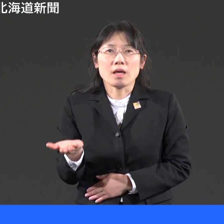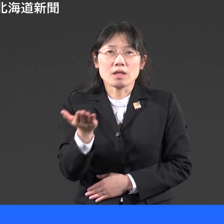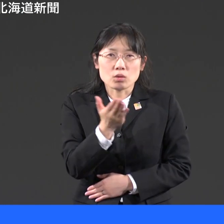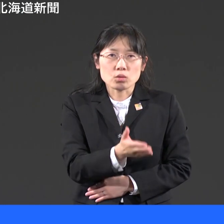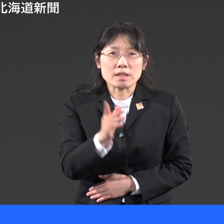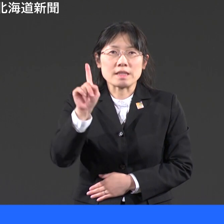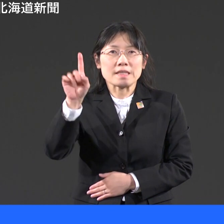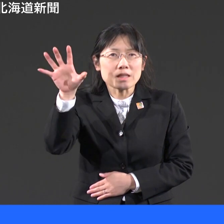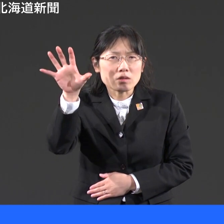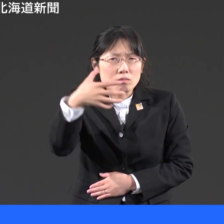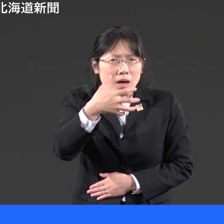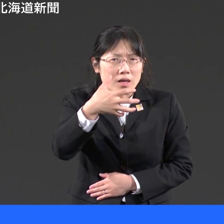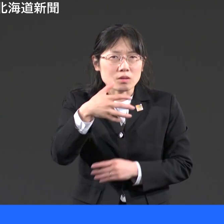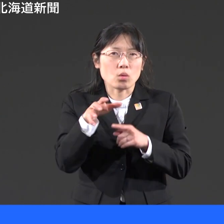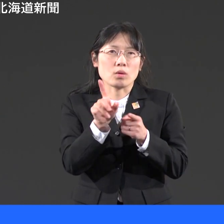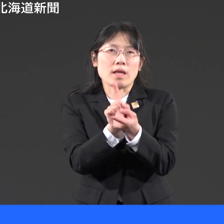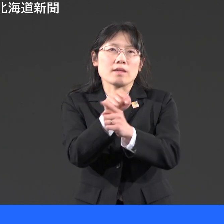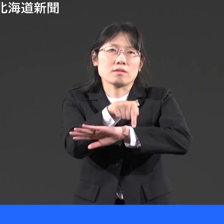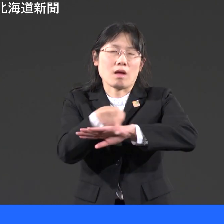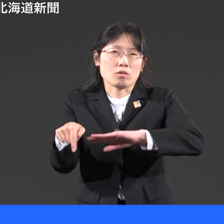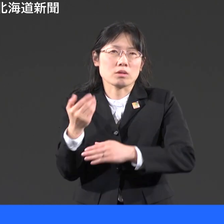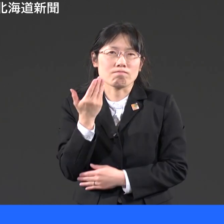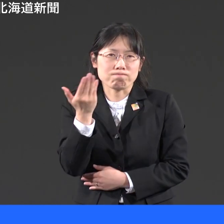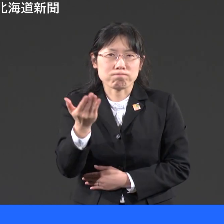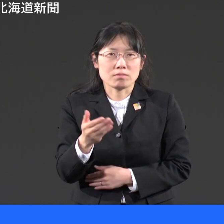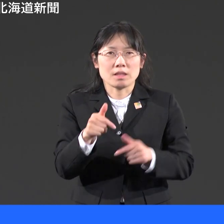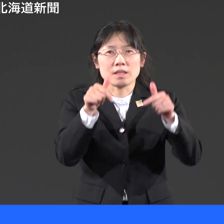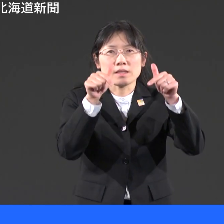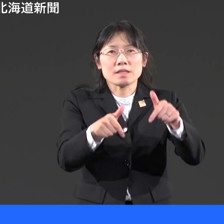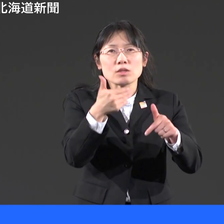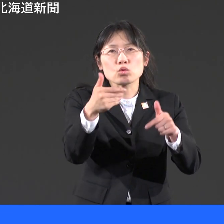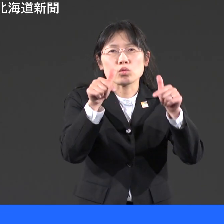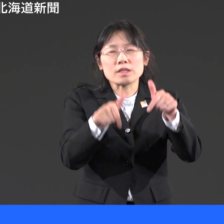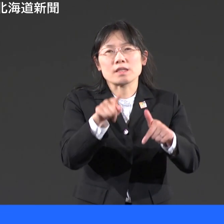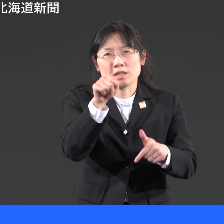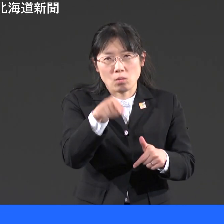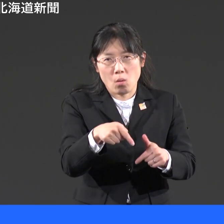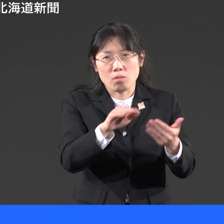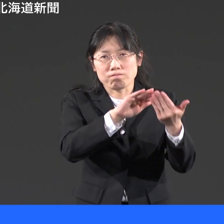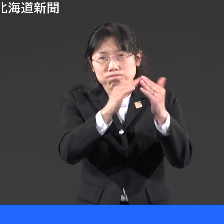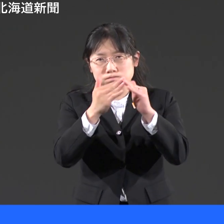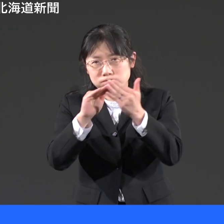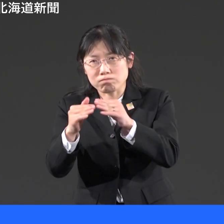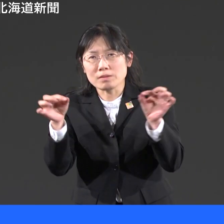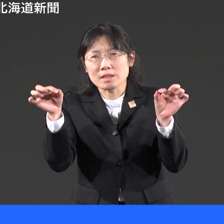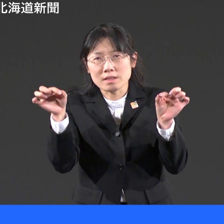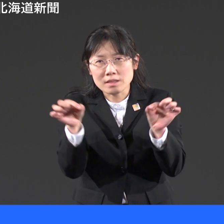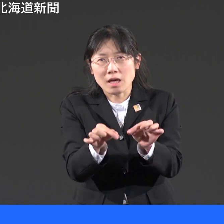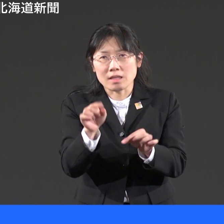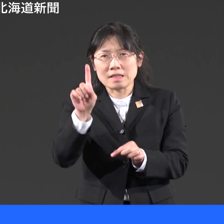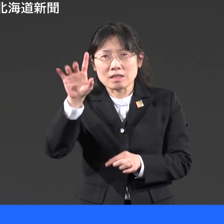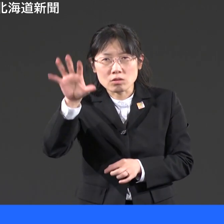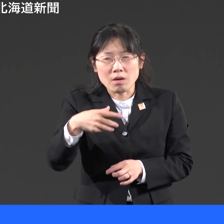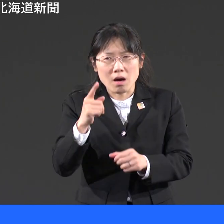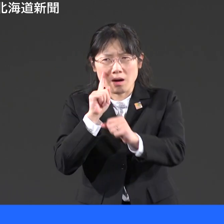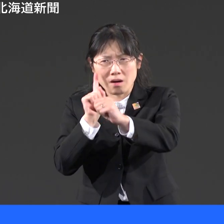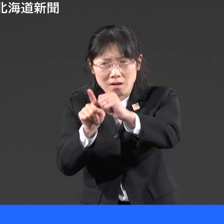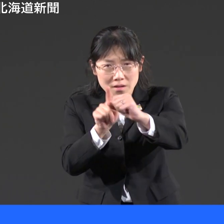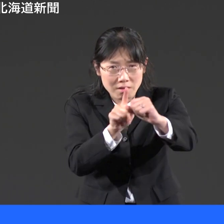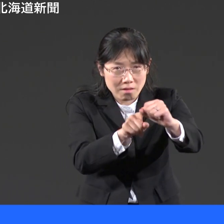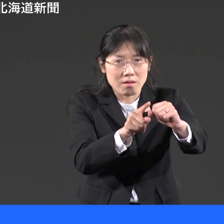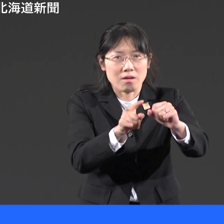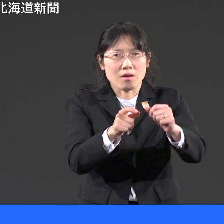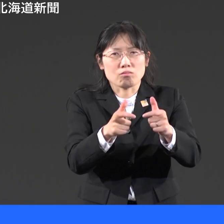策についてお伺いします。はい。西区西野など住宅街に近い場所でのヒグマの目撃情報が相次いでいます